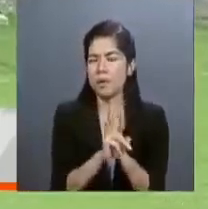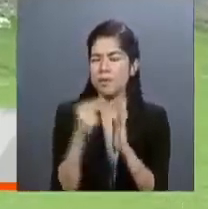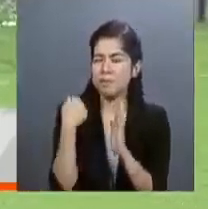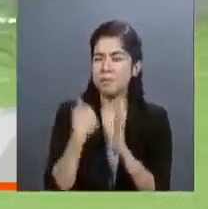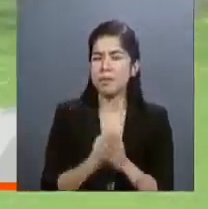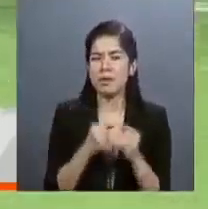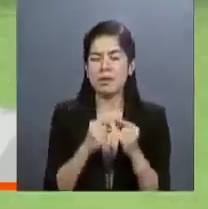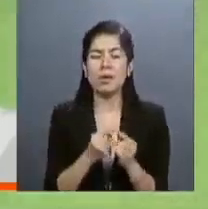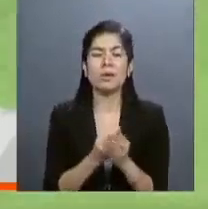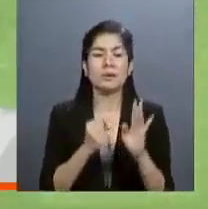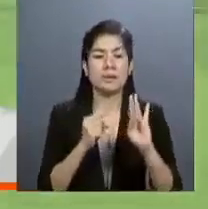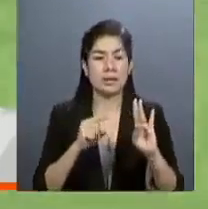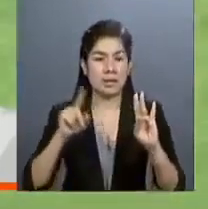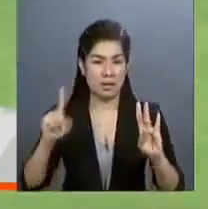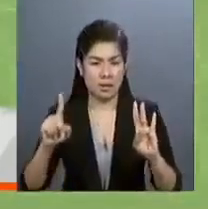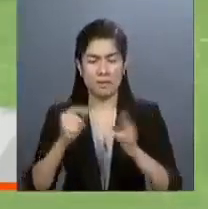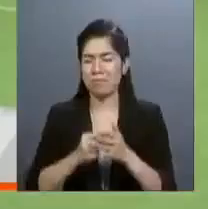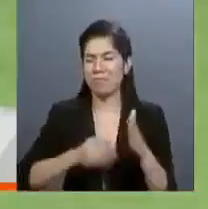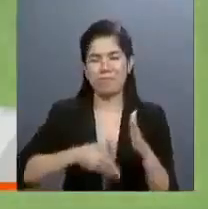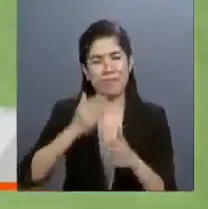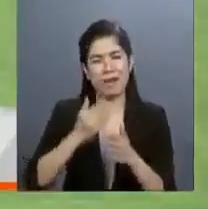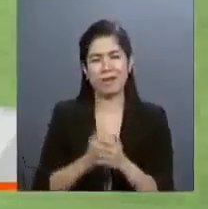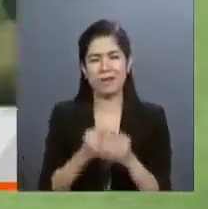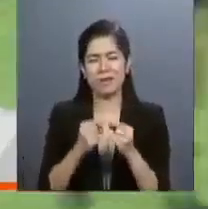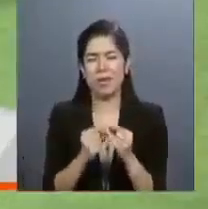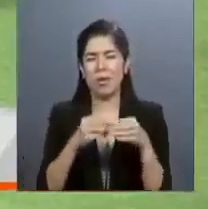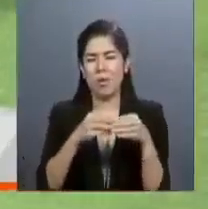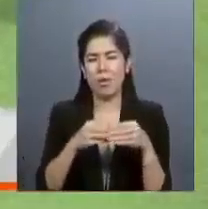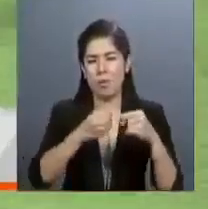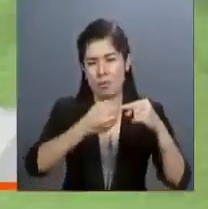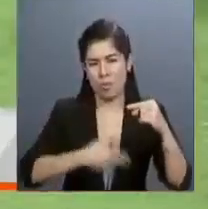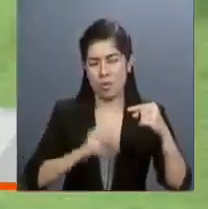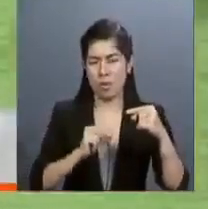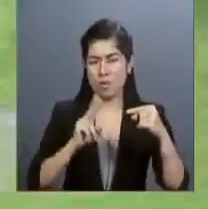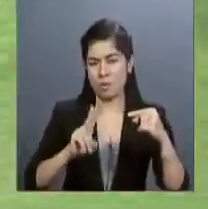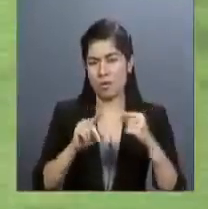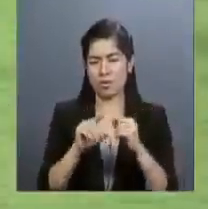ย7ประตูต่อ1ผ่านเข้ารอบ32ทีมสุดท้ายต่อไปครับ